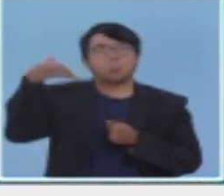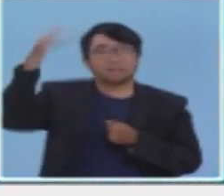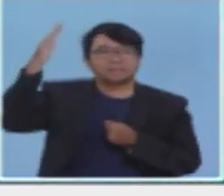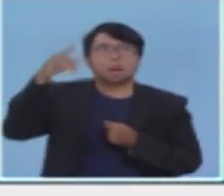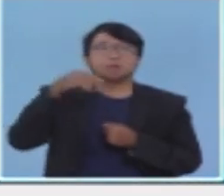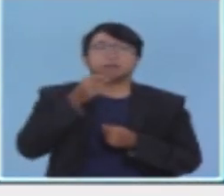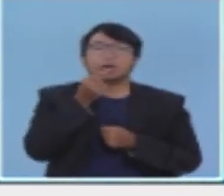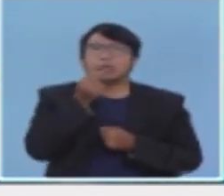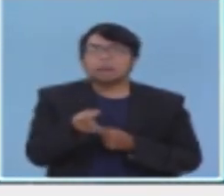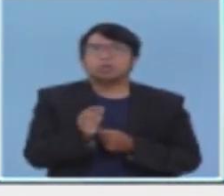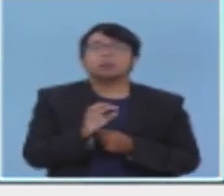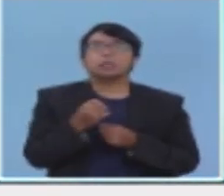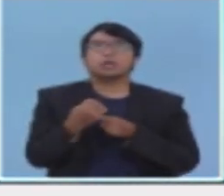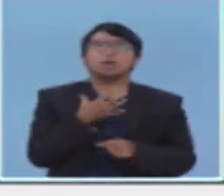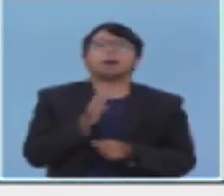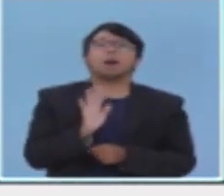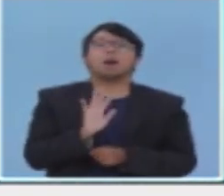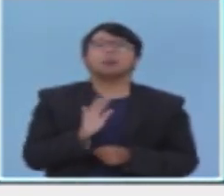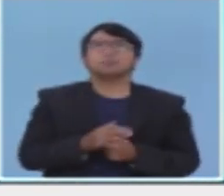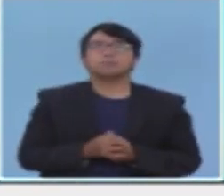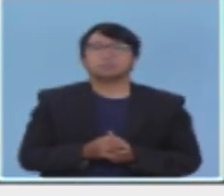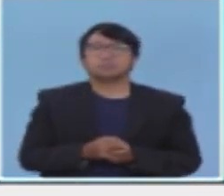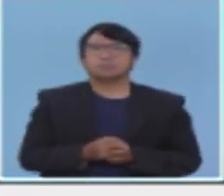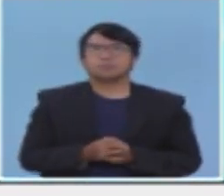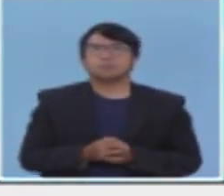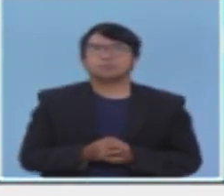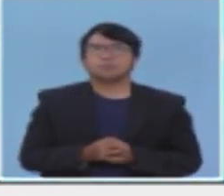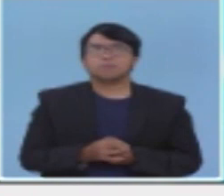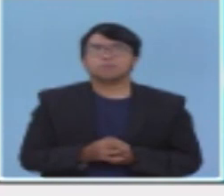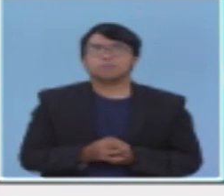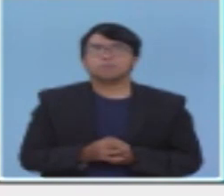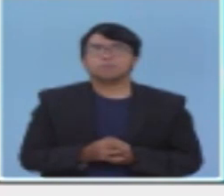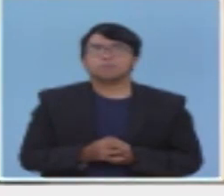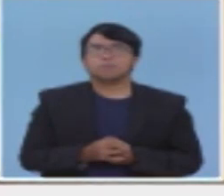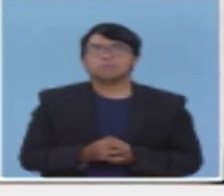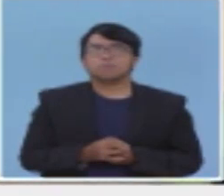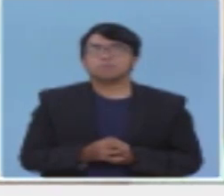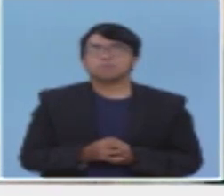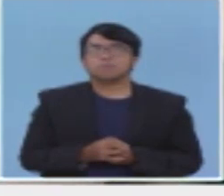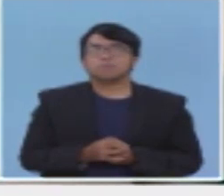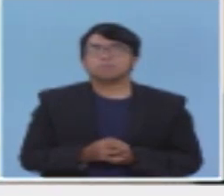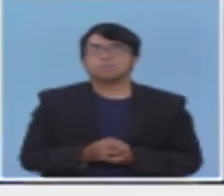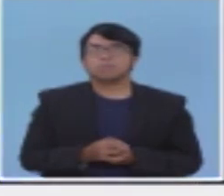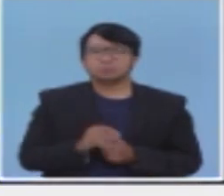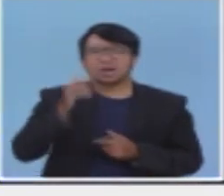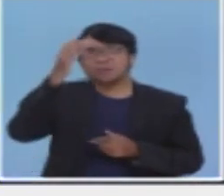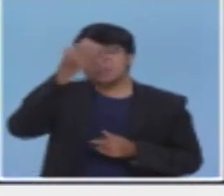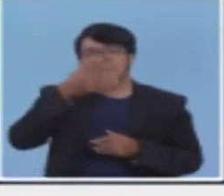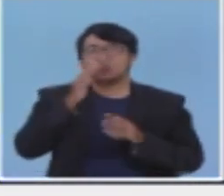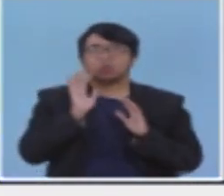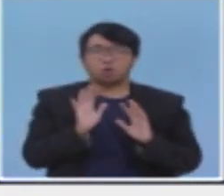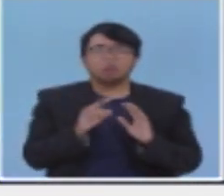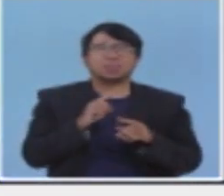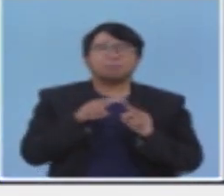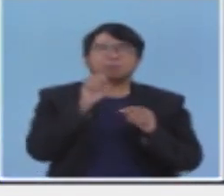Gitu. Nah, selain menggunakan face shield, apa saja yang dianjurkan kepada orang tua agar bayi juga tidak